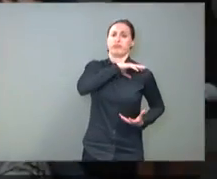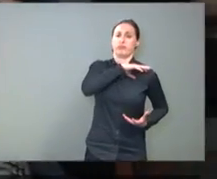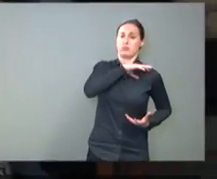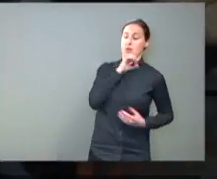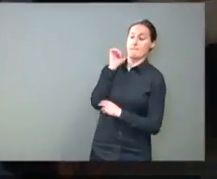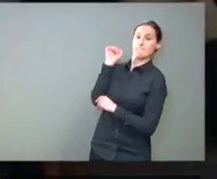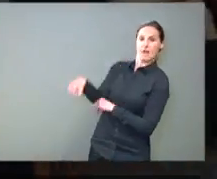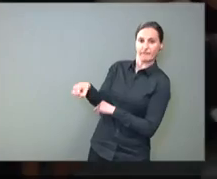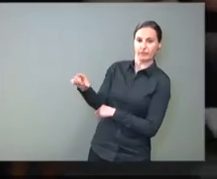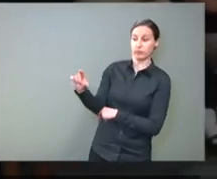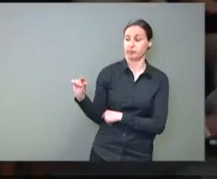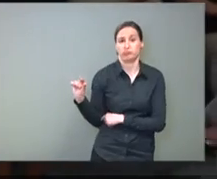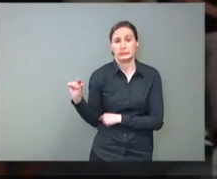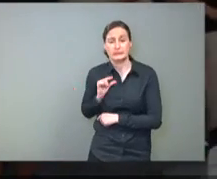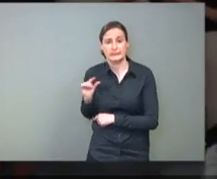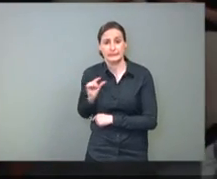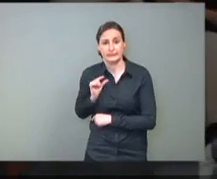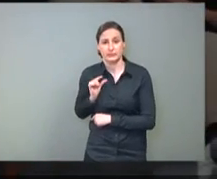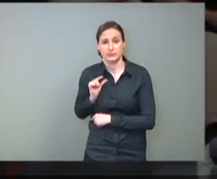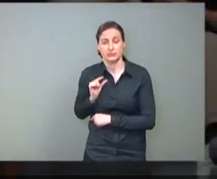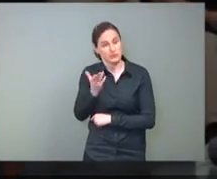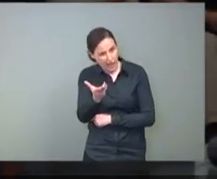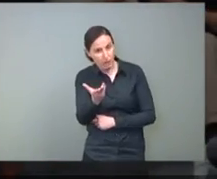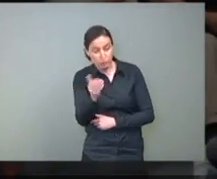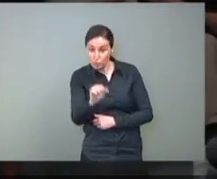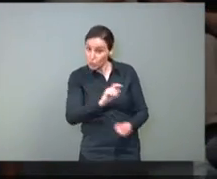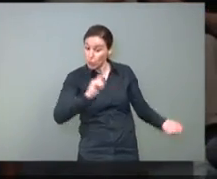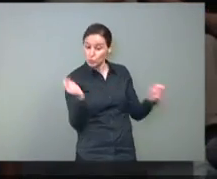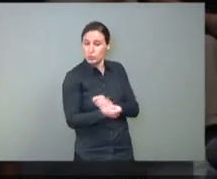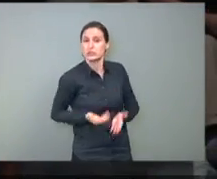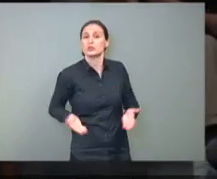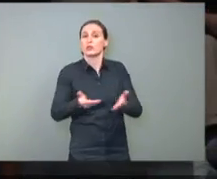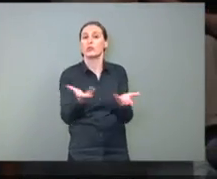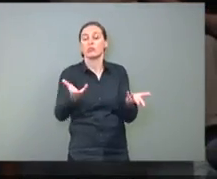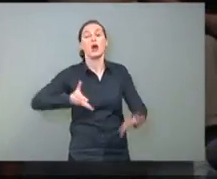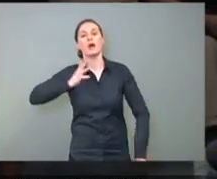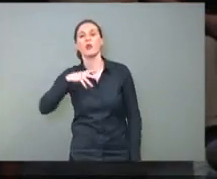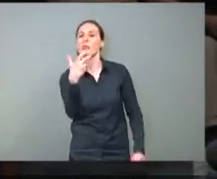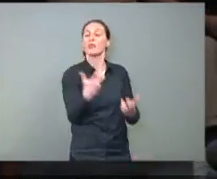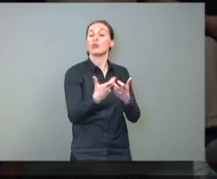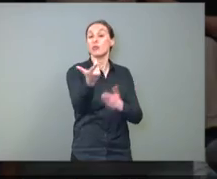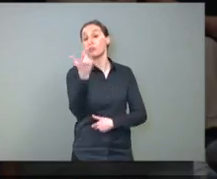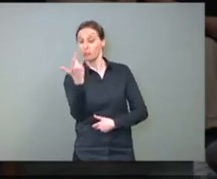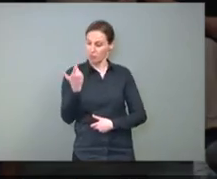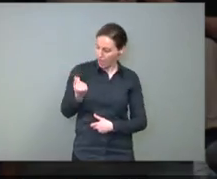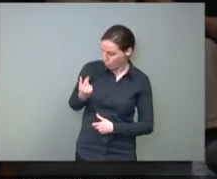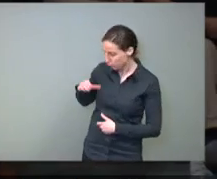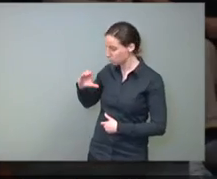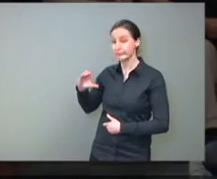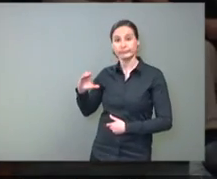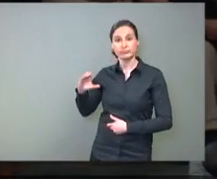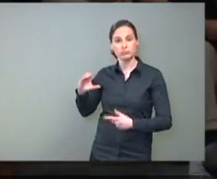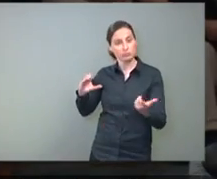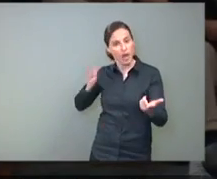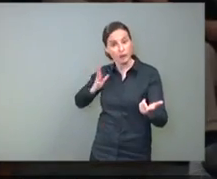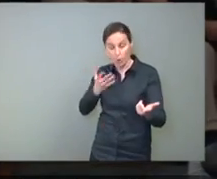situation. Vous avez un capital. Autrefois, on vous aurait dit, eh bien, vous avez un capital, placez-le. On vous aurait même peut-être dit, achetez des actions de